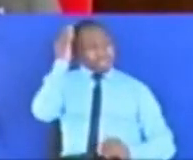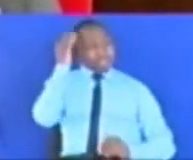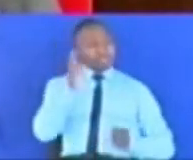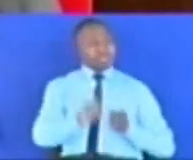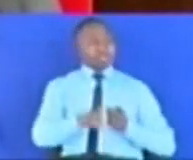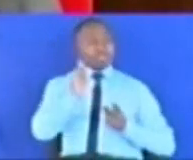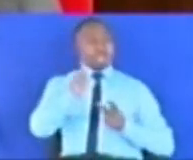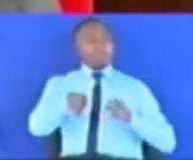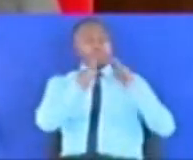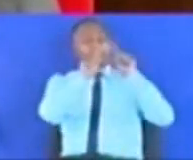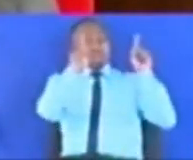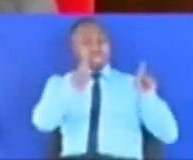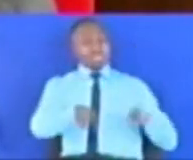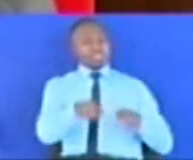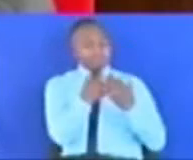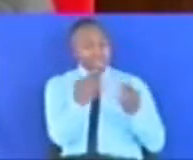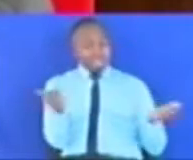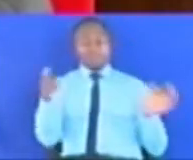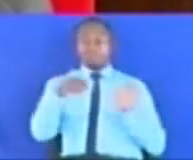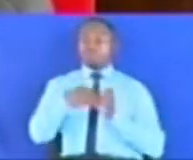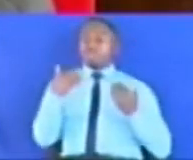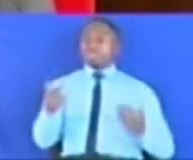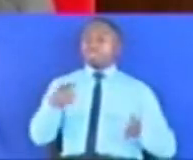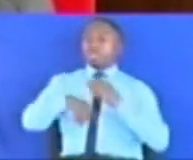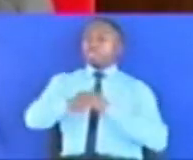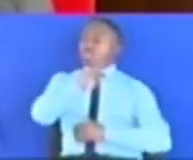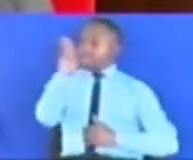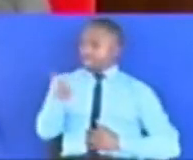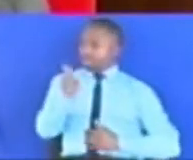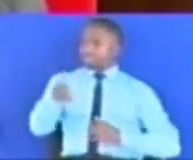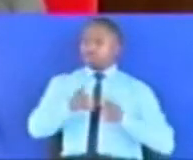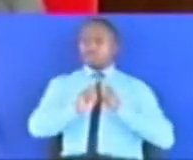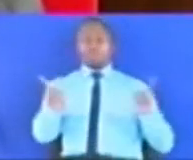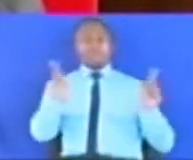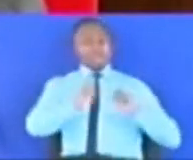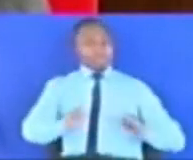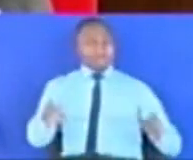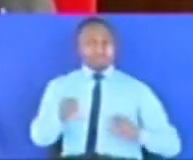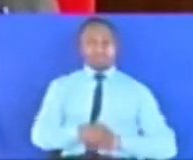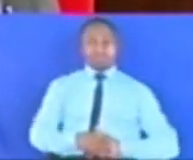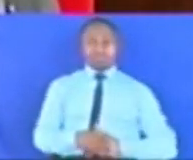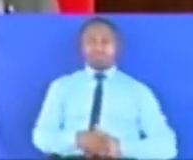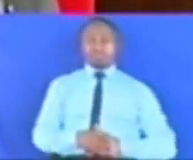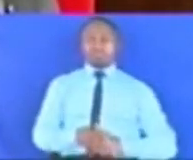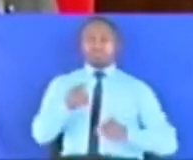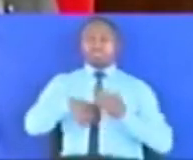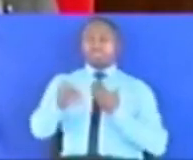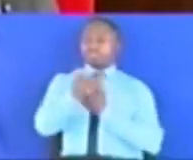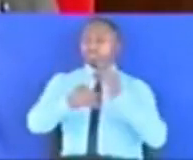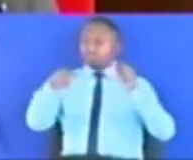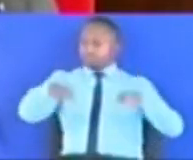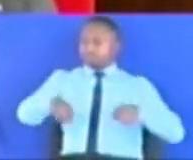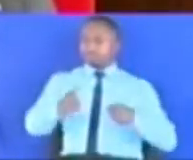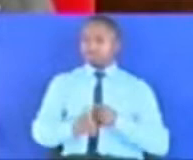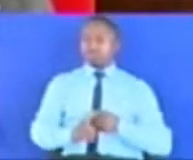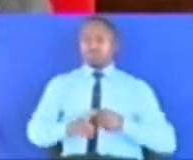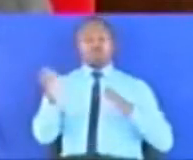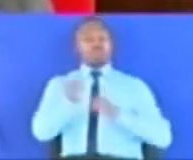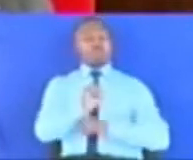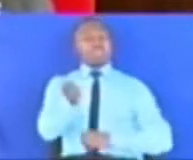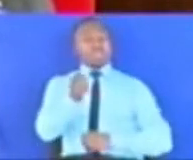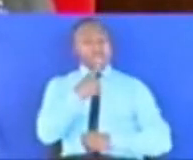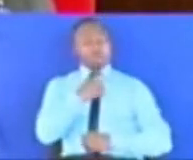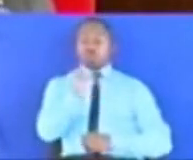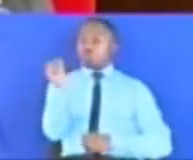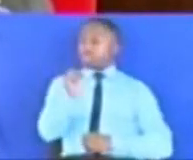mna madirisha mangapi mpaka sasa katika halmashauri mbalimbali mlizo nazo zilizopo nchini za ya kupata dawa za